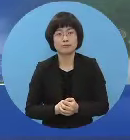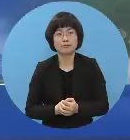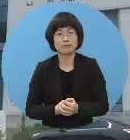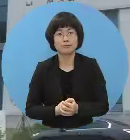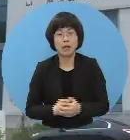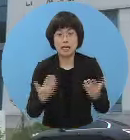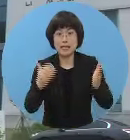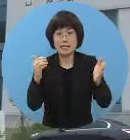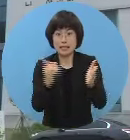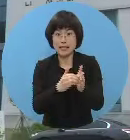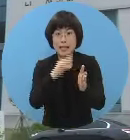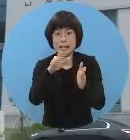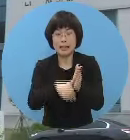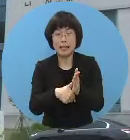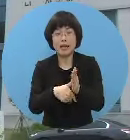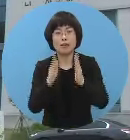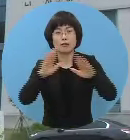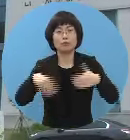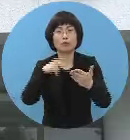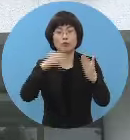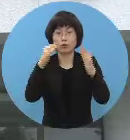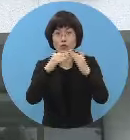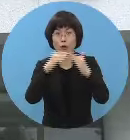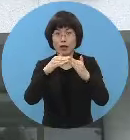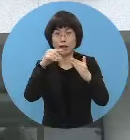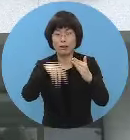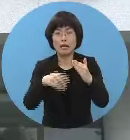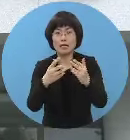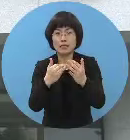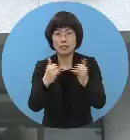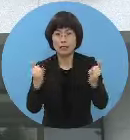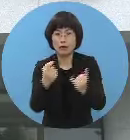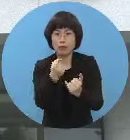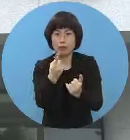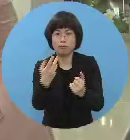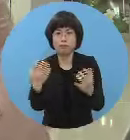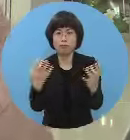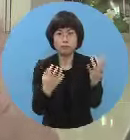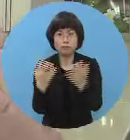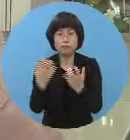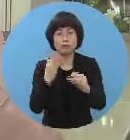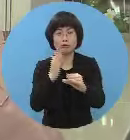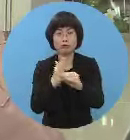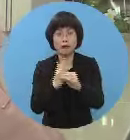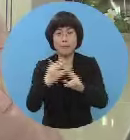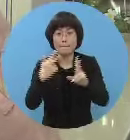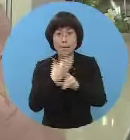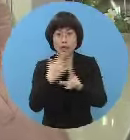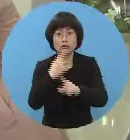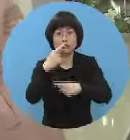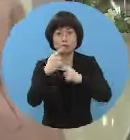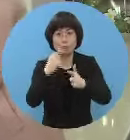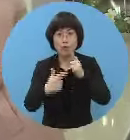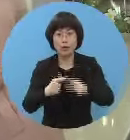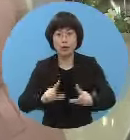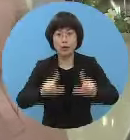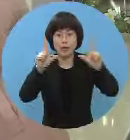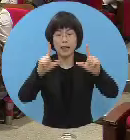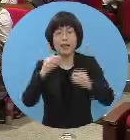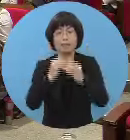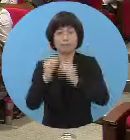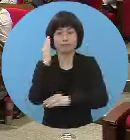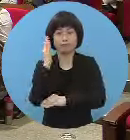보시죠. 퇴근 무렵 전라남도 도립도서관에는 3355 사람들이 모여듭니다. 매주